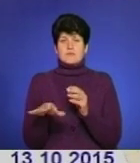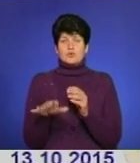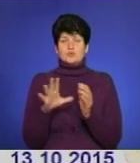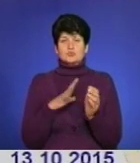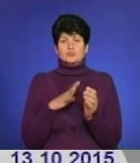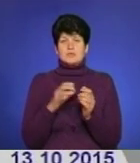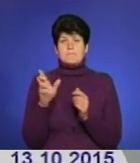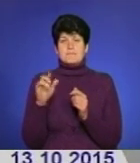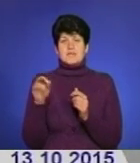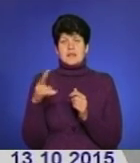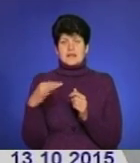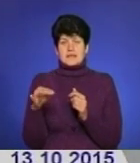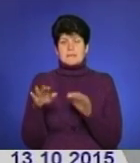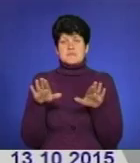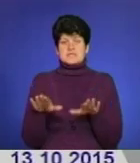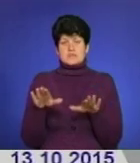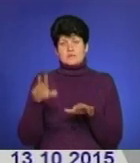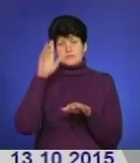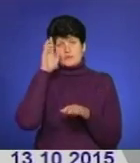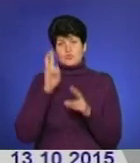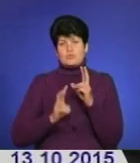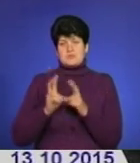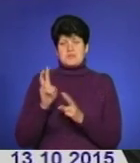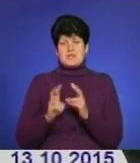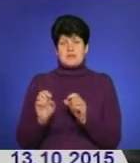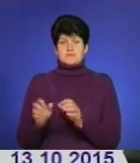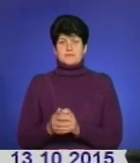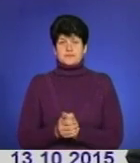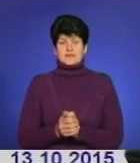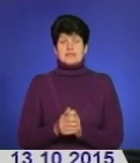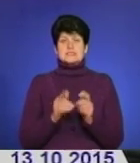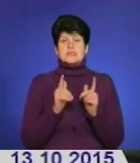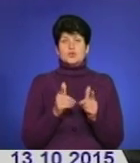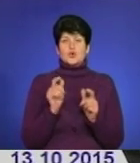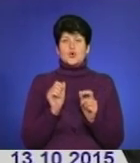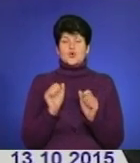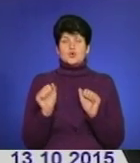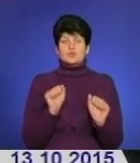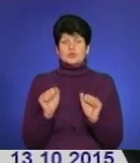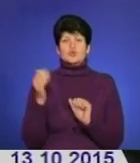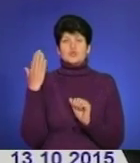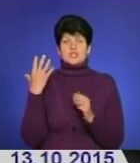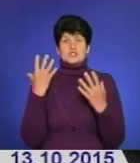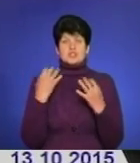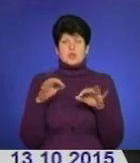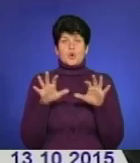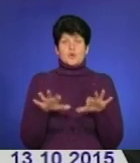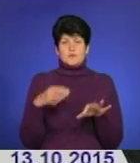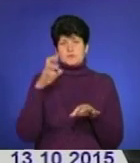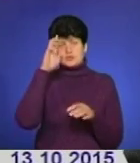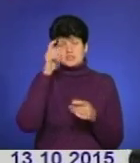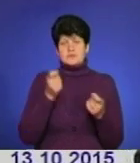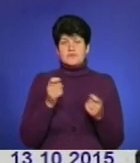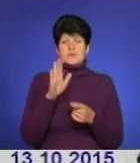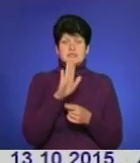Білій, місцевому комунальному підприємству. Згідно розпорядження тоді ще голови обласної державної